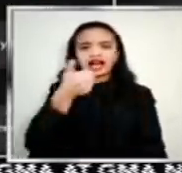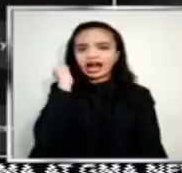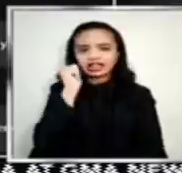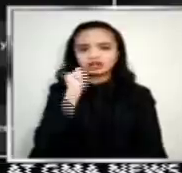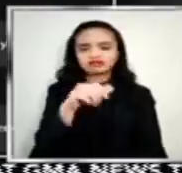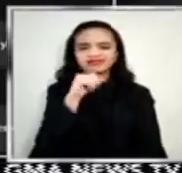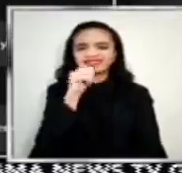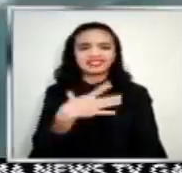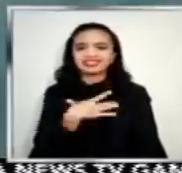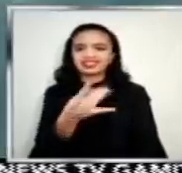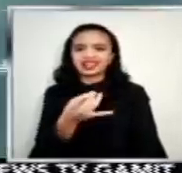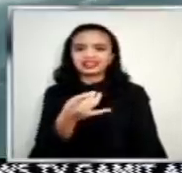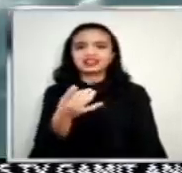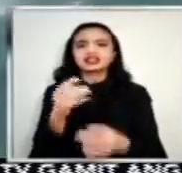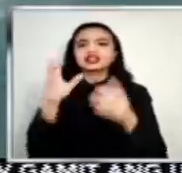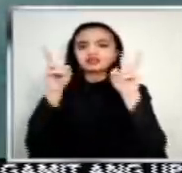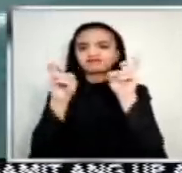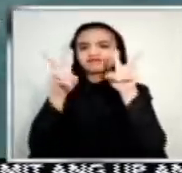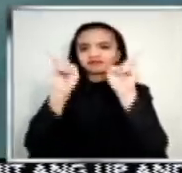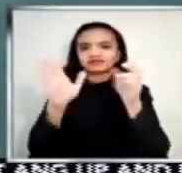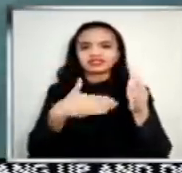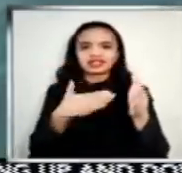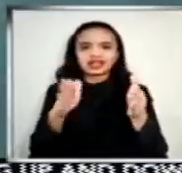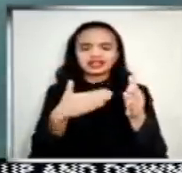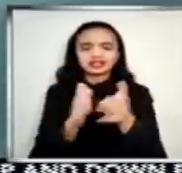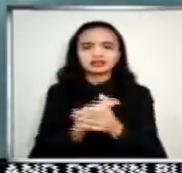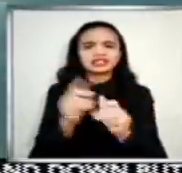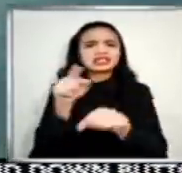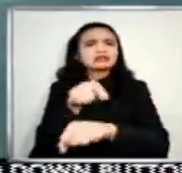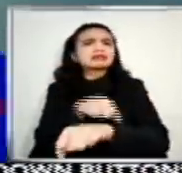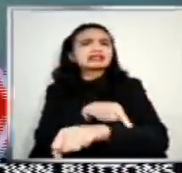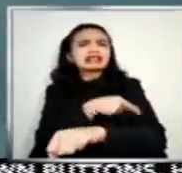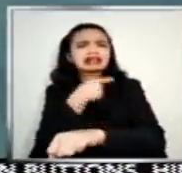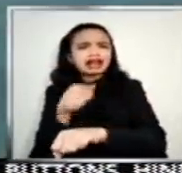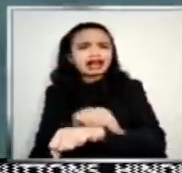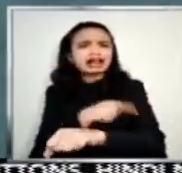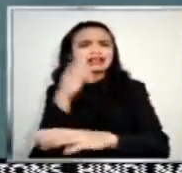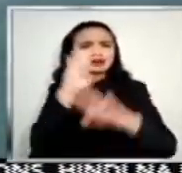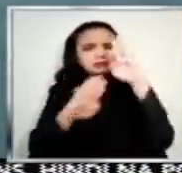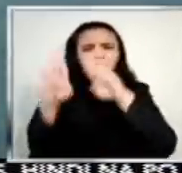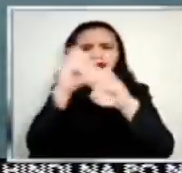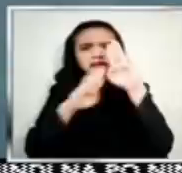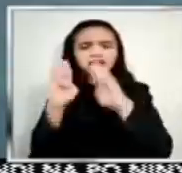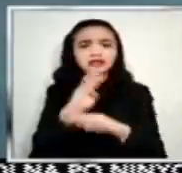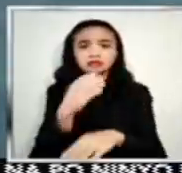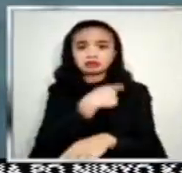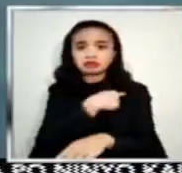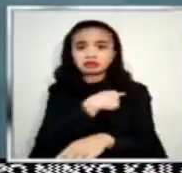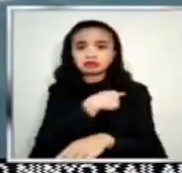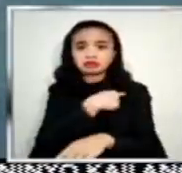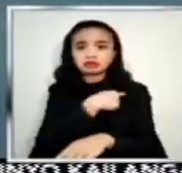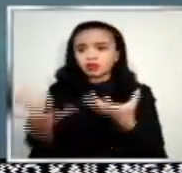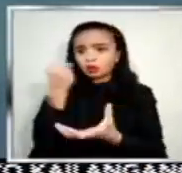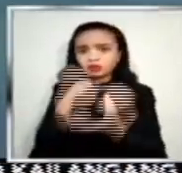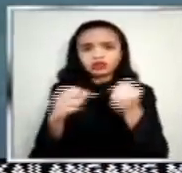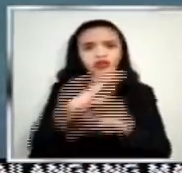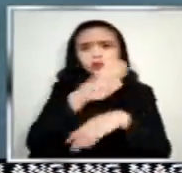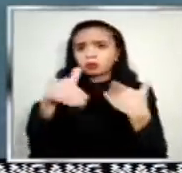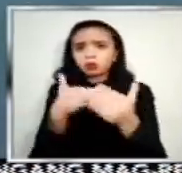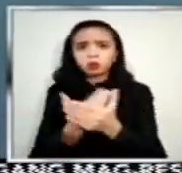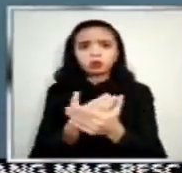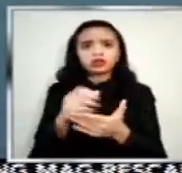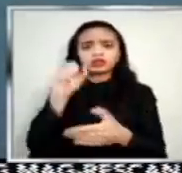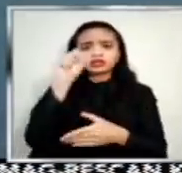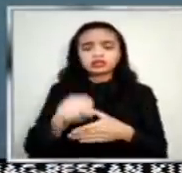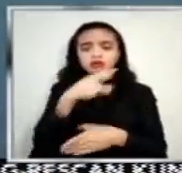kanta. Matagal ng issue ang pag-angkin ng China sa halos buong South China Sea, kabilang na ang mga